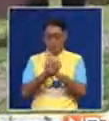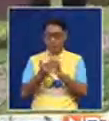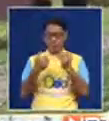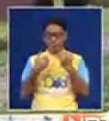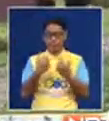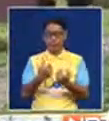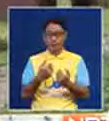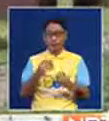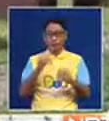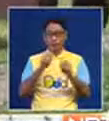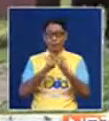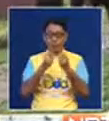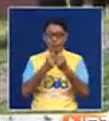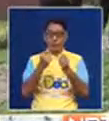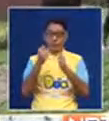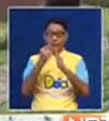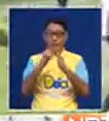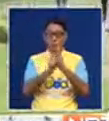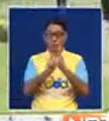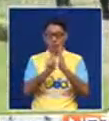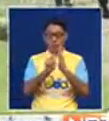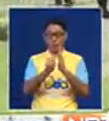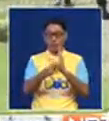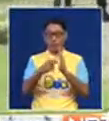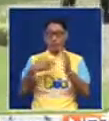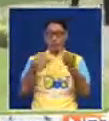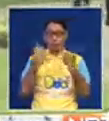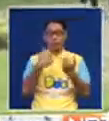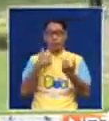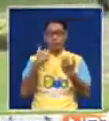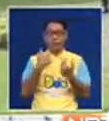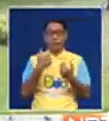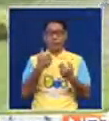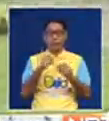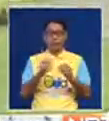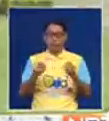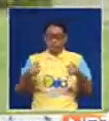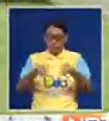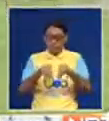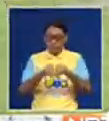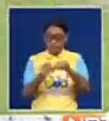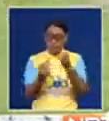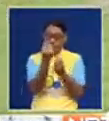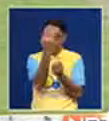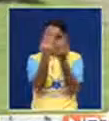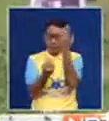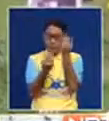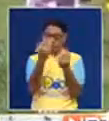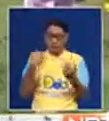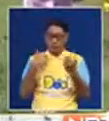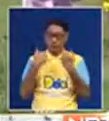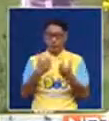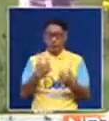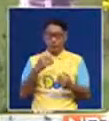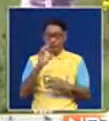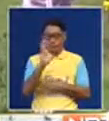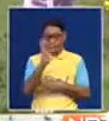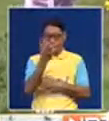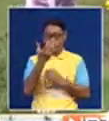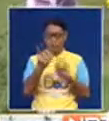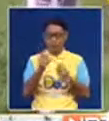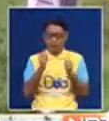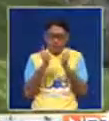แก่นมะกรูดอำเภอบ้านไร่จังหวัดอุทัยธานีซึ่งเป็นพื้นที่สูงนะครับติดกับป่าห้วยขาแข้งมรดกโลกนั่นเองซึ่งบรรยากาศในช่วงหน้าห